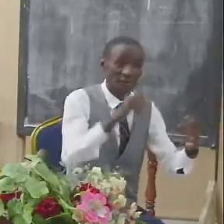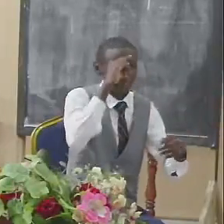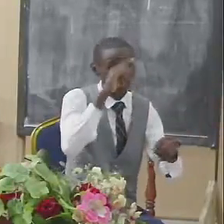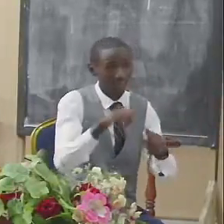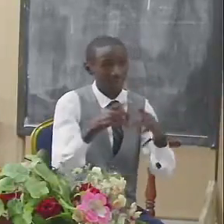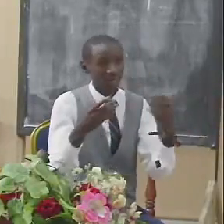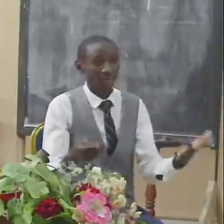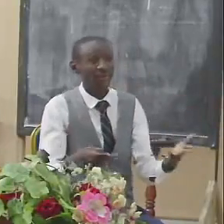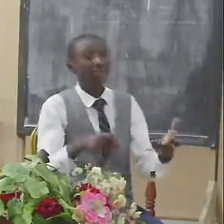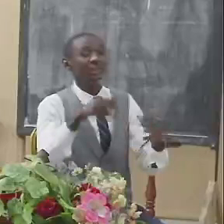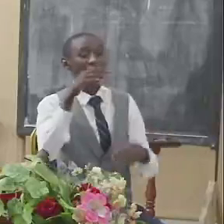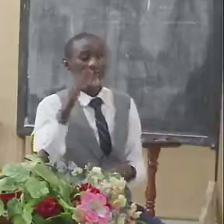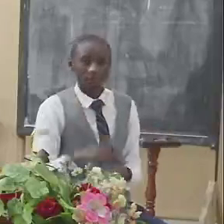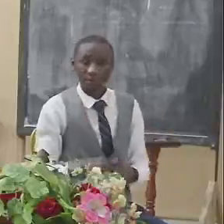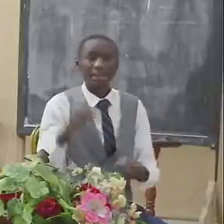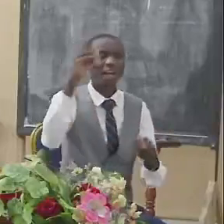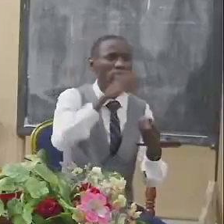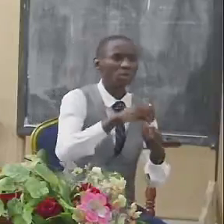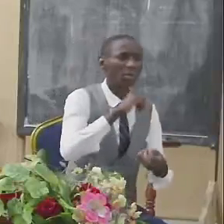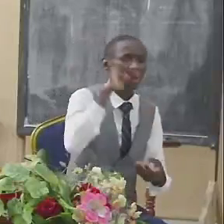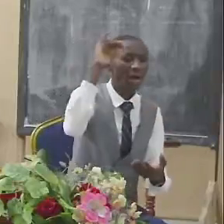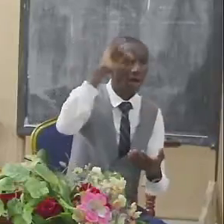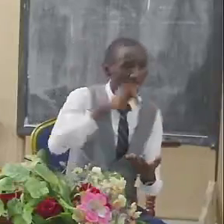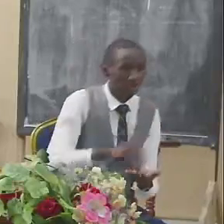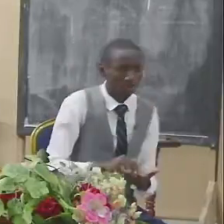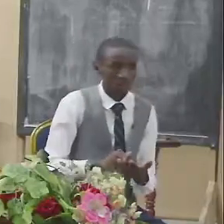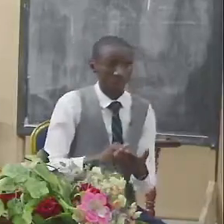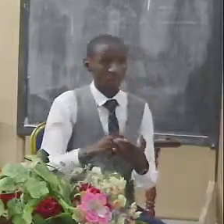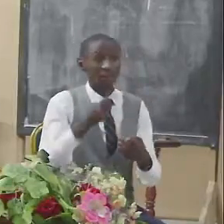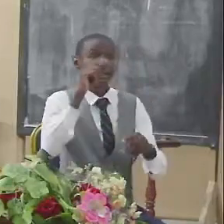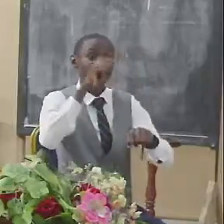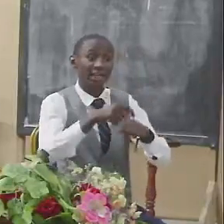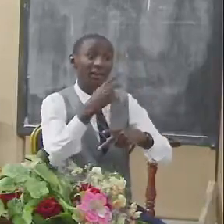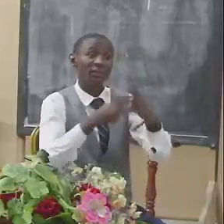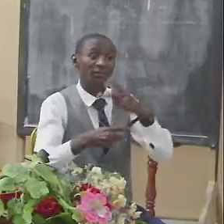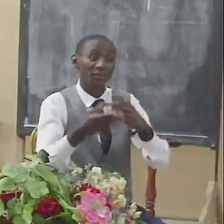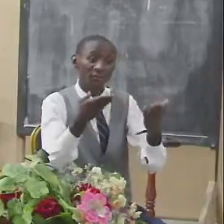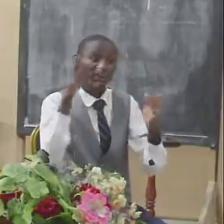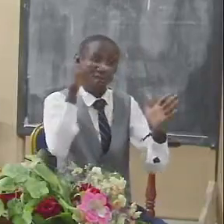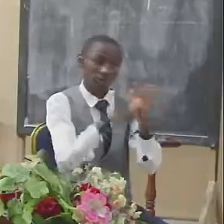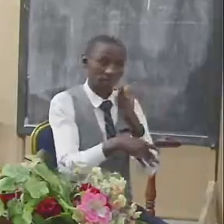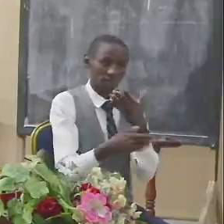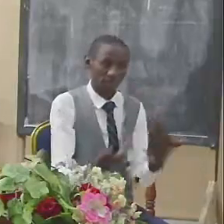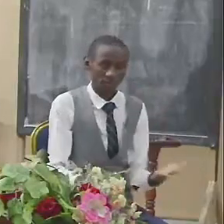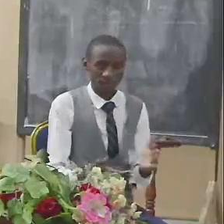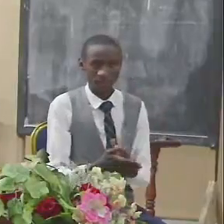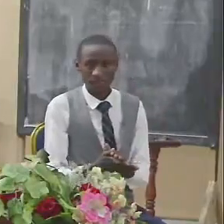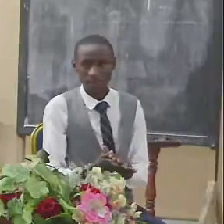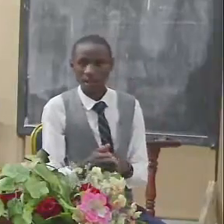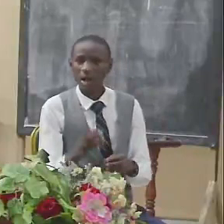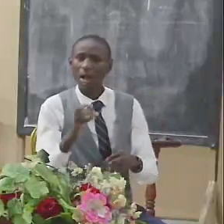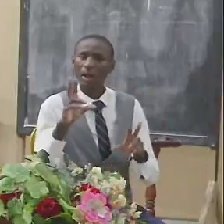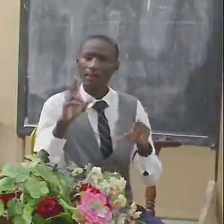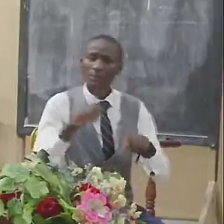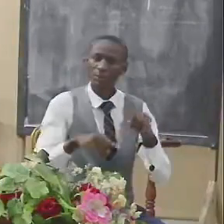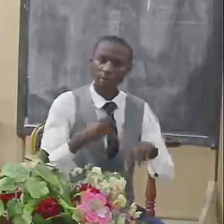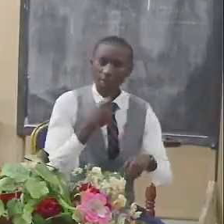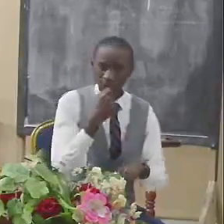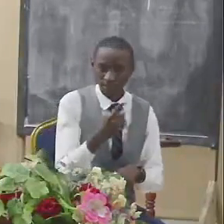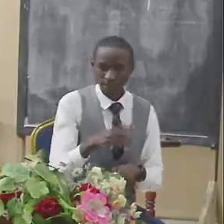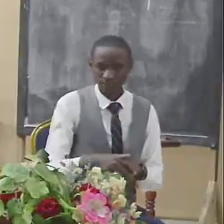tafadhali. Usiongeze. Wakati unaichanga itaua. Nasema no. Idi no. C'est